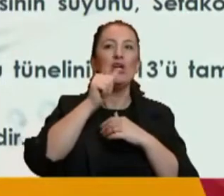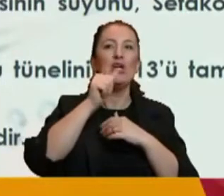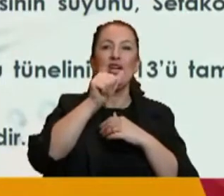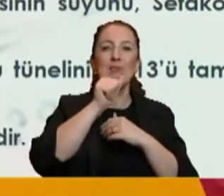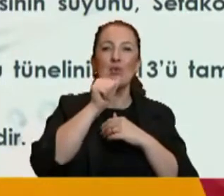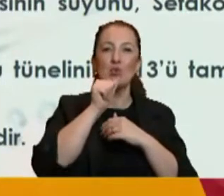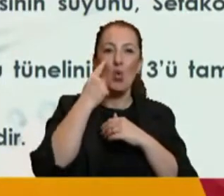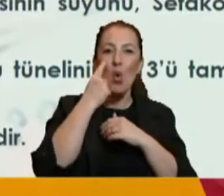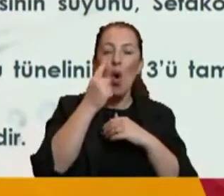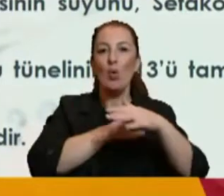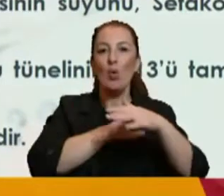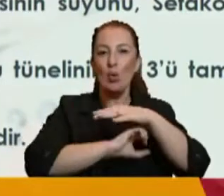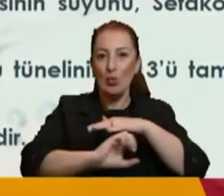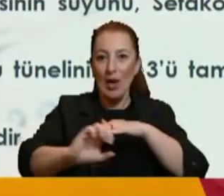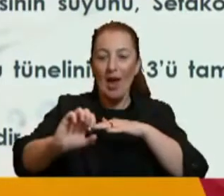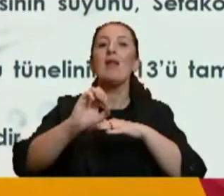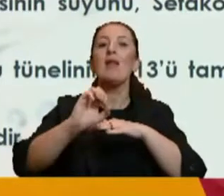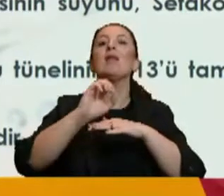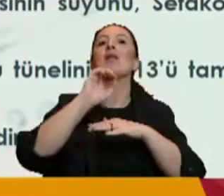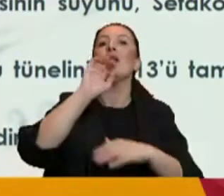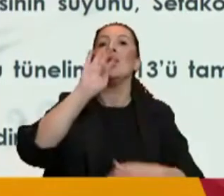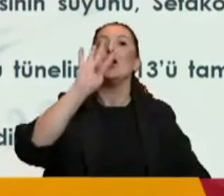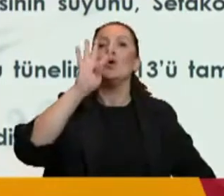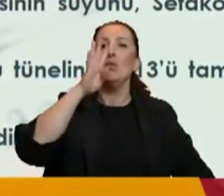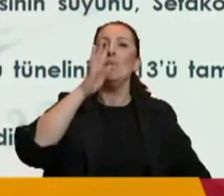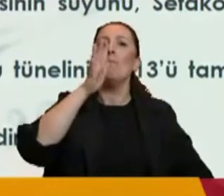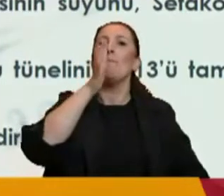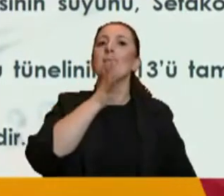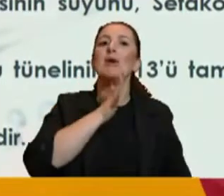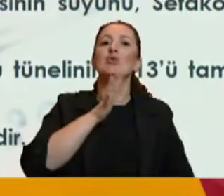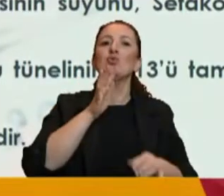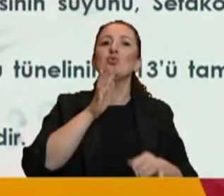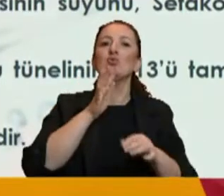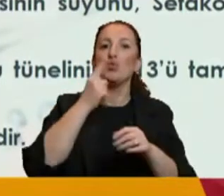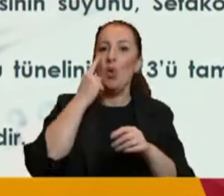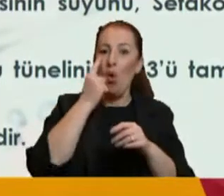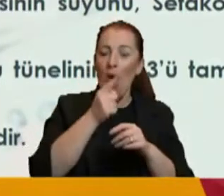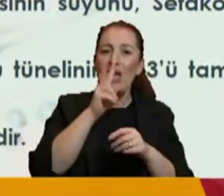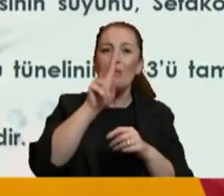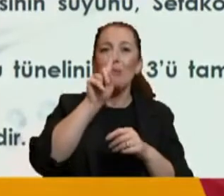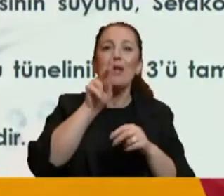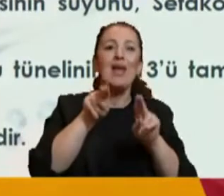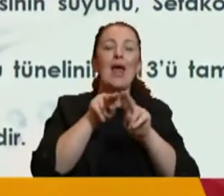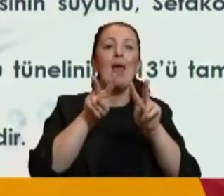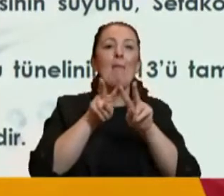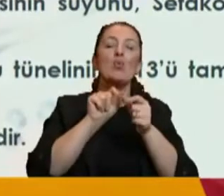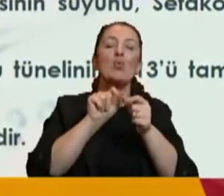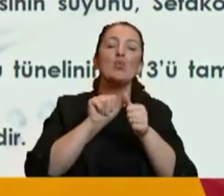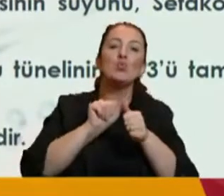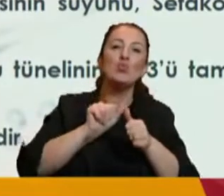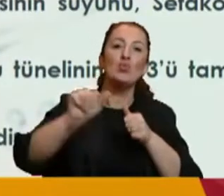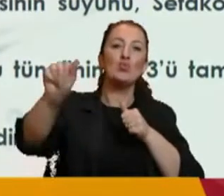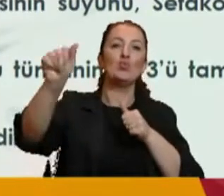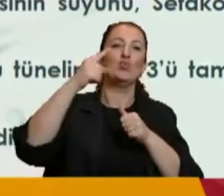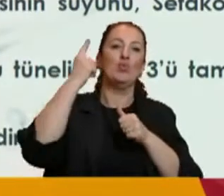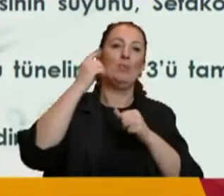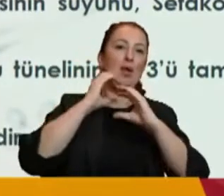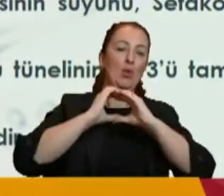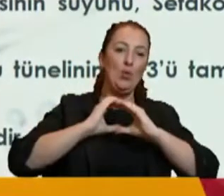suyu Titus Tüneli 4500 milimetre çapında ve 21 kilometre uzunluğunda bir tünel